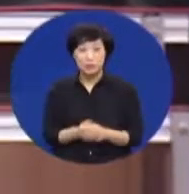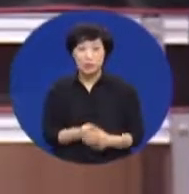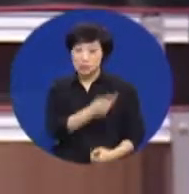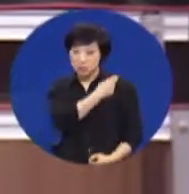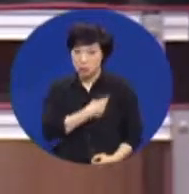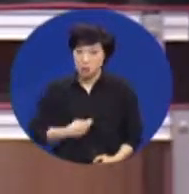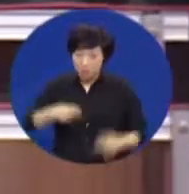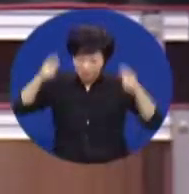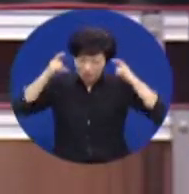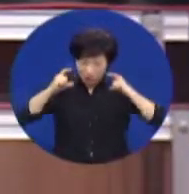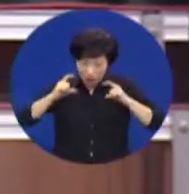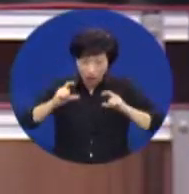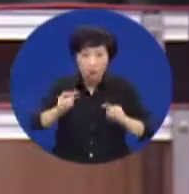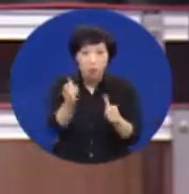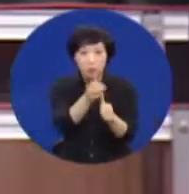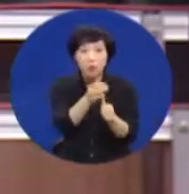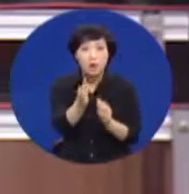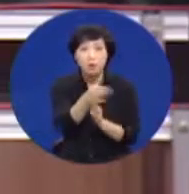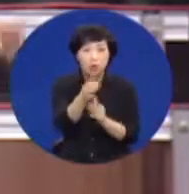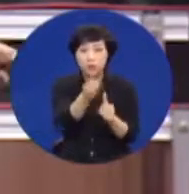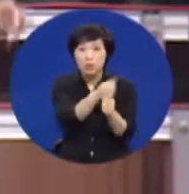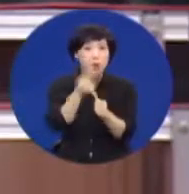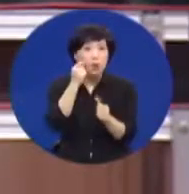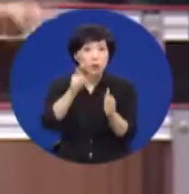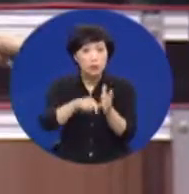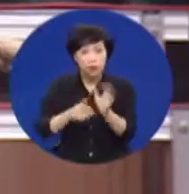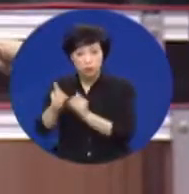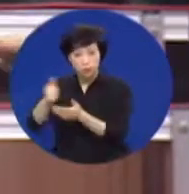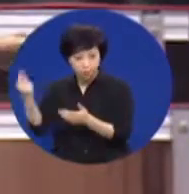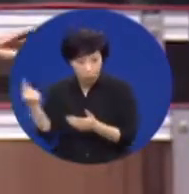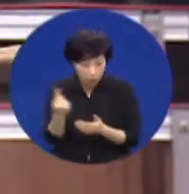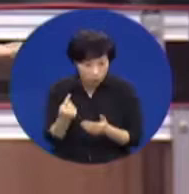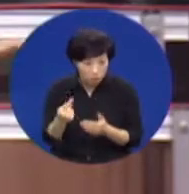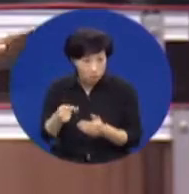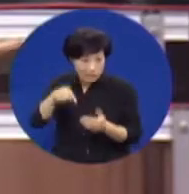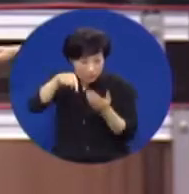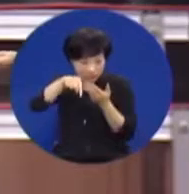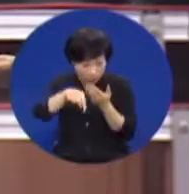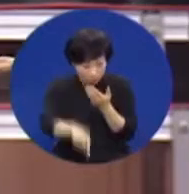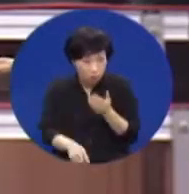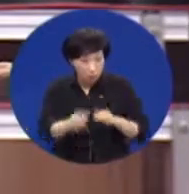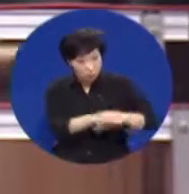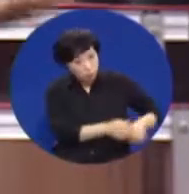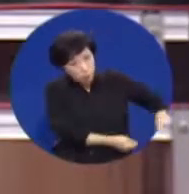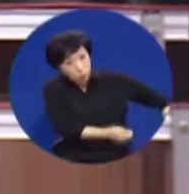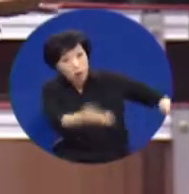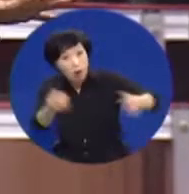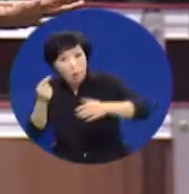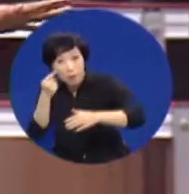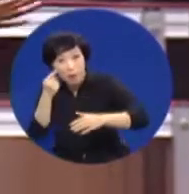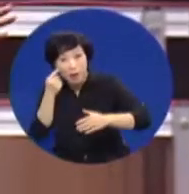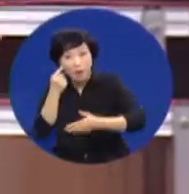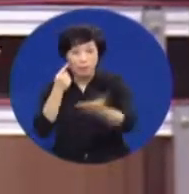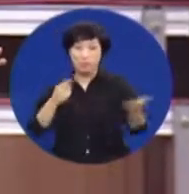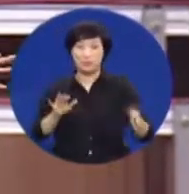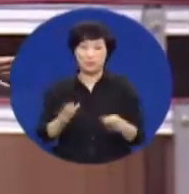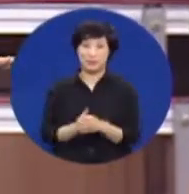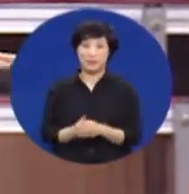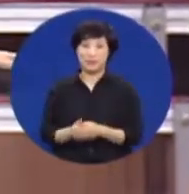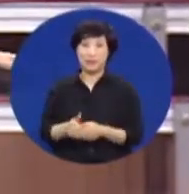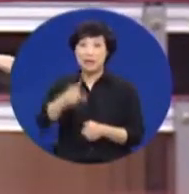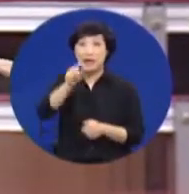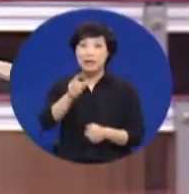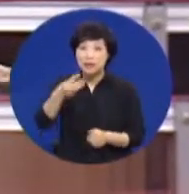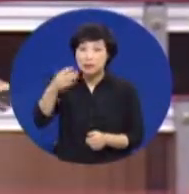곳에 가 있어? 응? 갈릴리 바다에 있는 고기는 깊은 곳에 들어가질 않아요. 고기 어종이 따뜻한